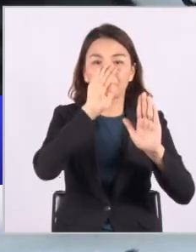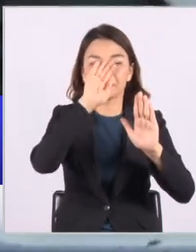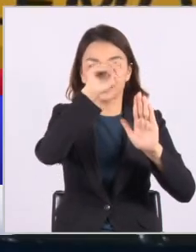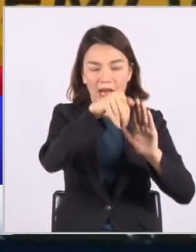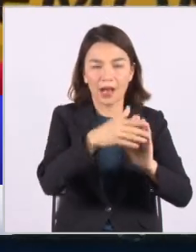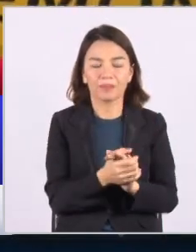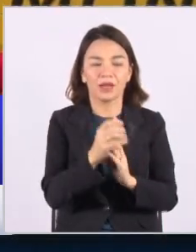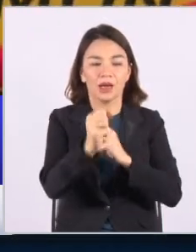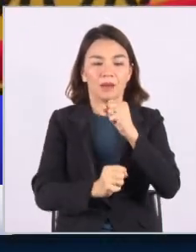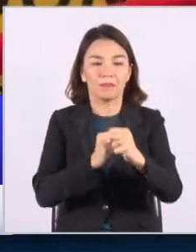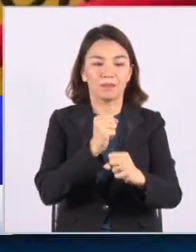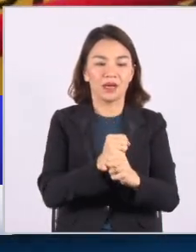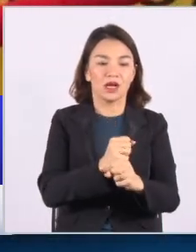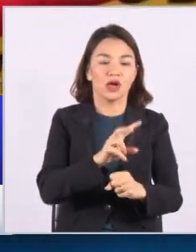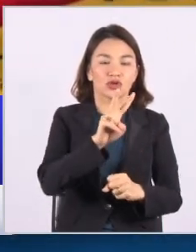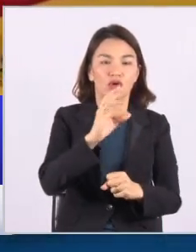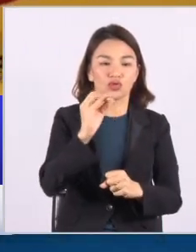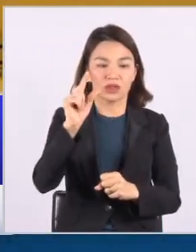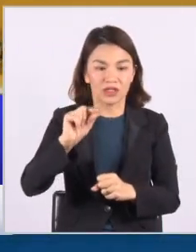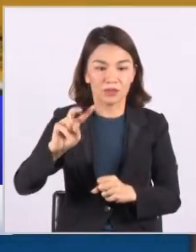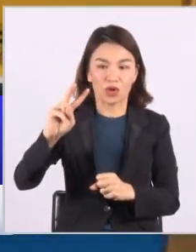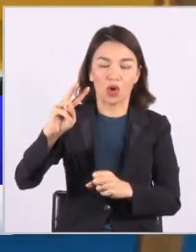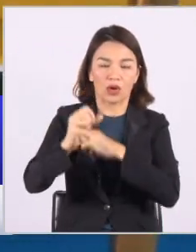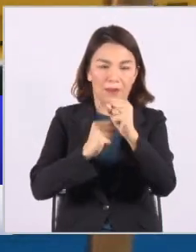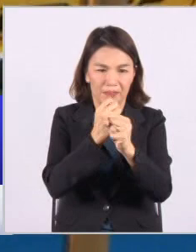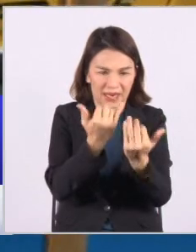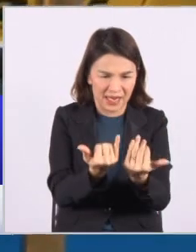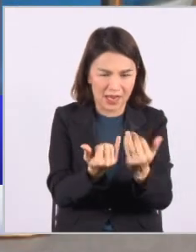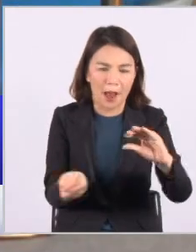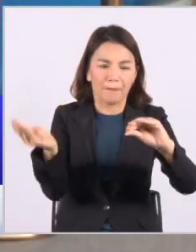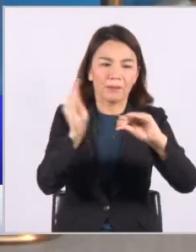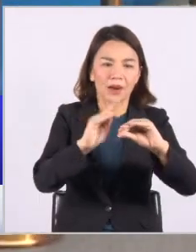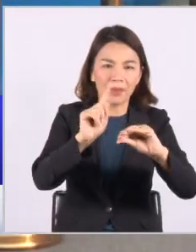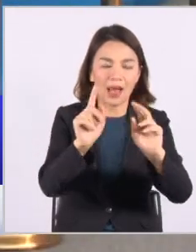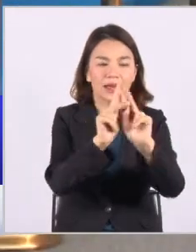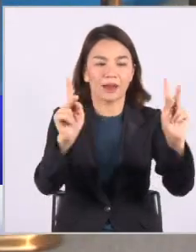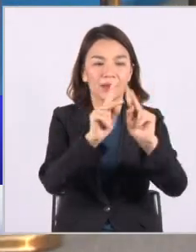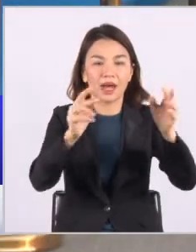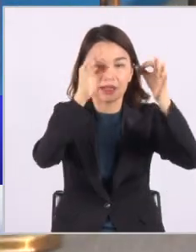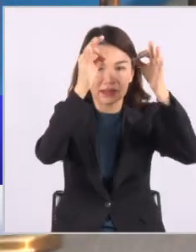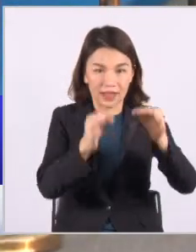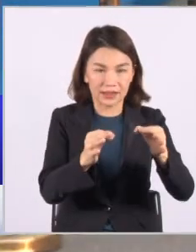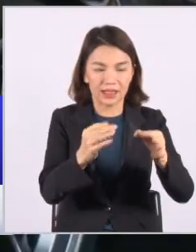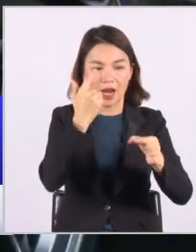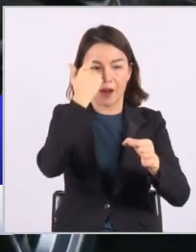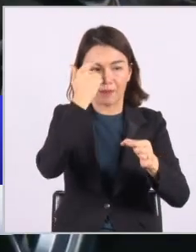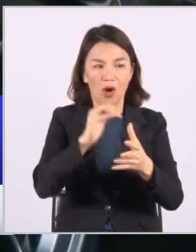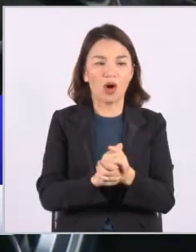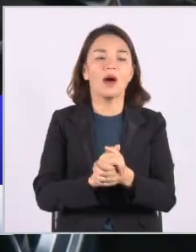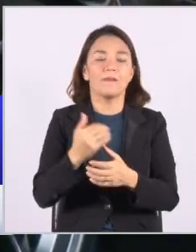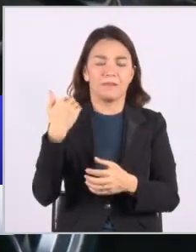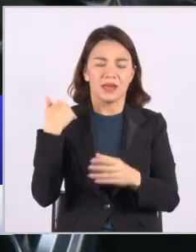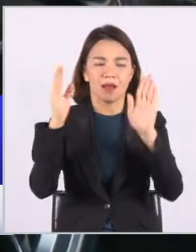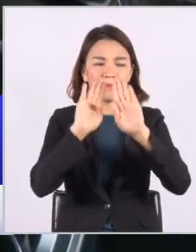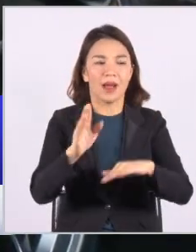ค่ะแต่ว่าเปลี่ยนแปลงไปนิดหน่อยนะคะนั่นก็คือเรื่องของกรรมการที่ตัดสินเนื่องจากสถานะในปีนี้เนี่ยถูกกำหนดให้เป็นระดับ